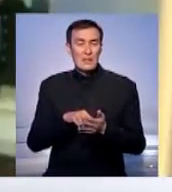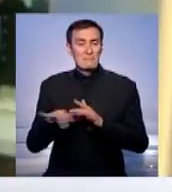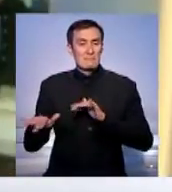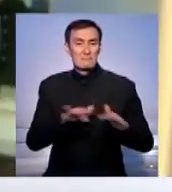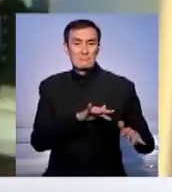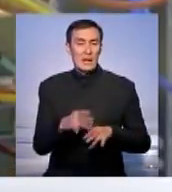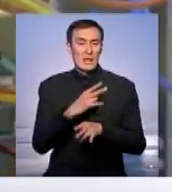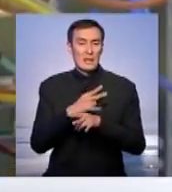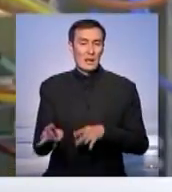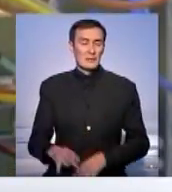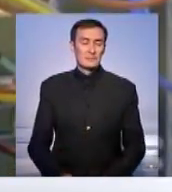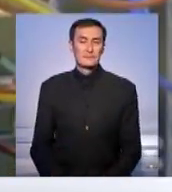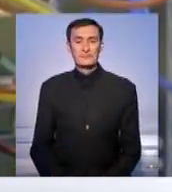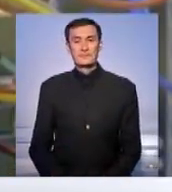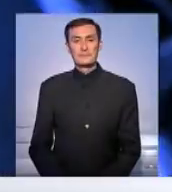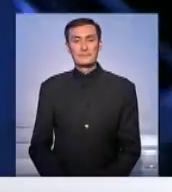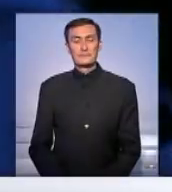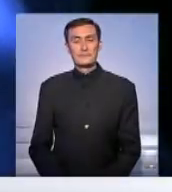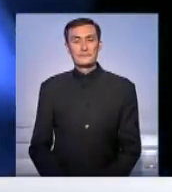операция.